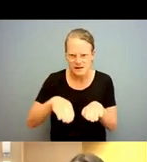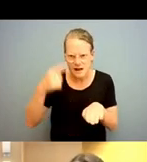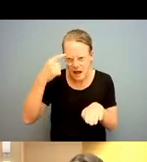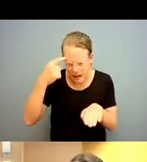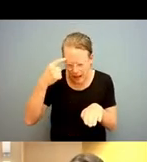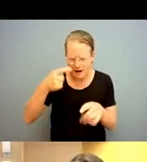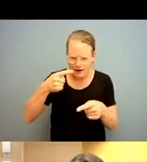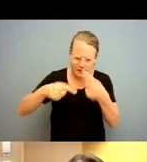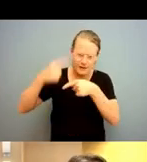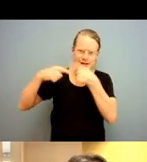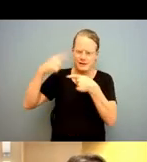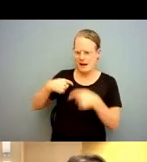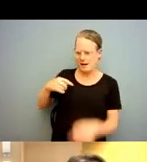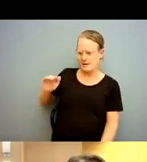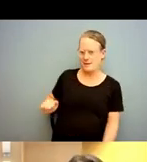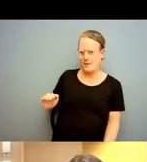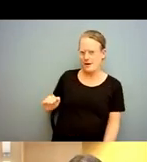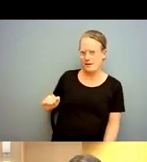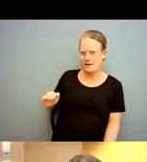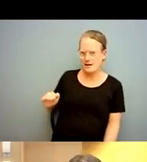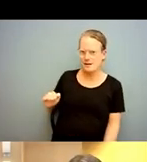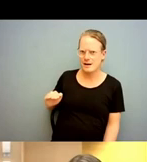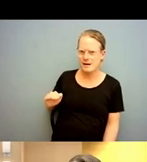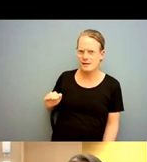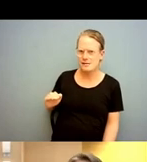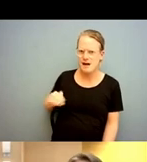voilekin käsepäihkäi, juola äiki.